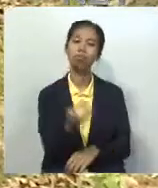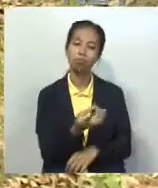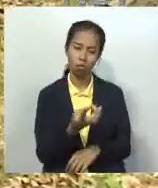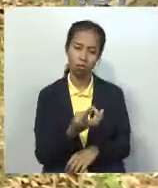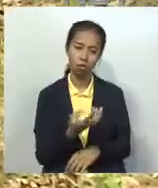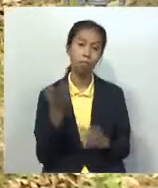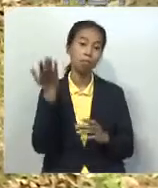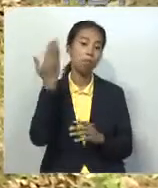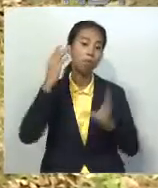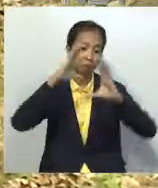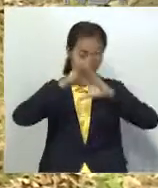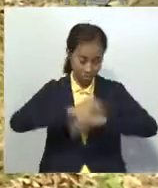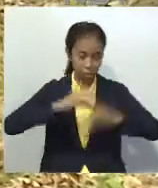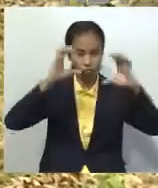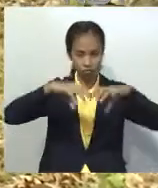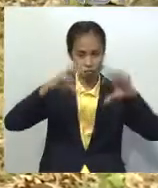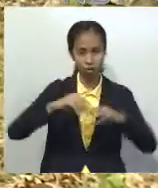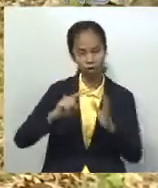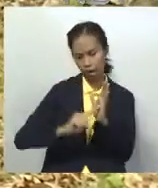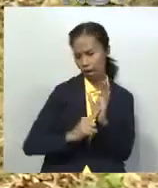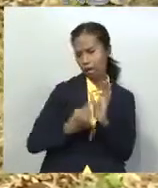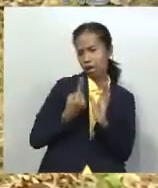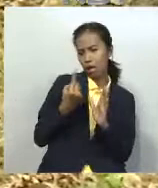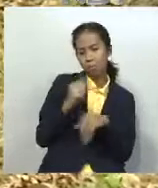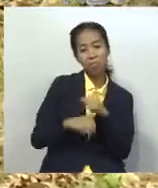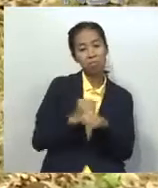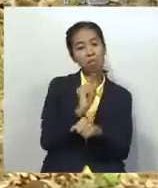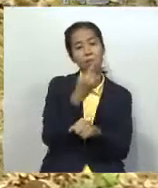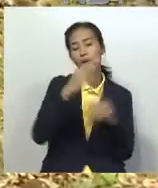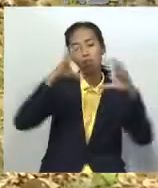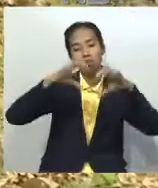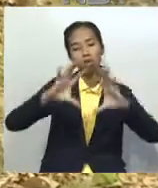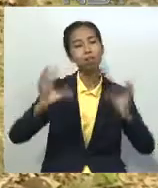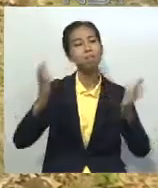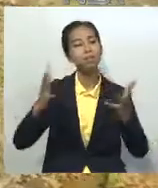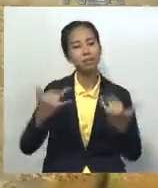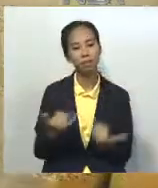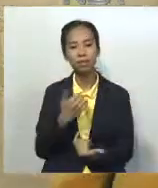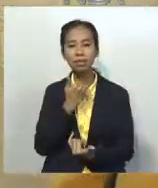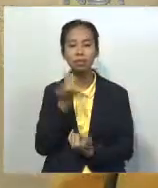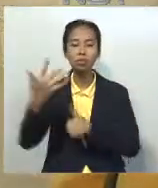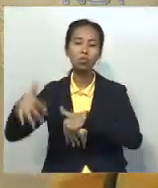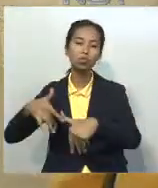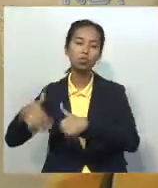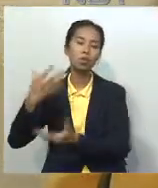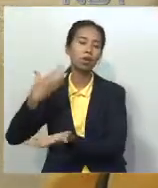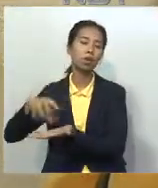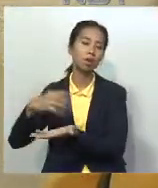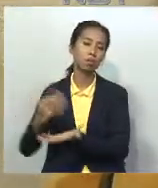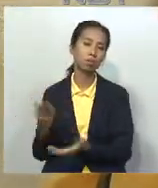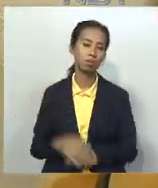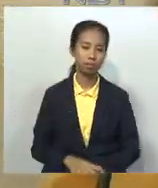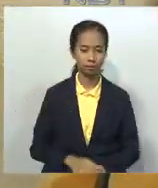นที่ตกเมื่อคืนนี้ในเขตเชียงรายถือว่าเป็นฝนแรกนับตั้งแต่ปีใหม่ค่ะเดี๋ยวเราไปฟังเสียงของพี่น้องประชาชน ก็ได้เ